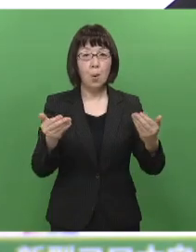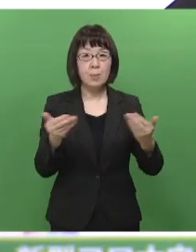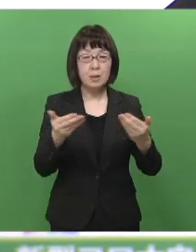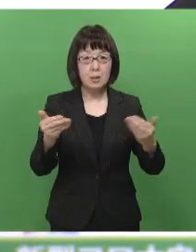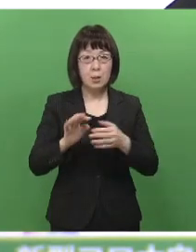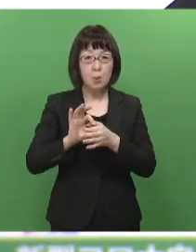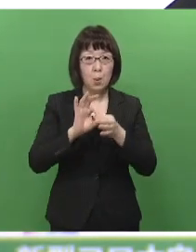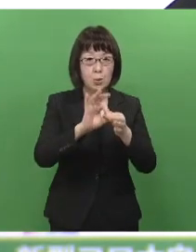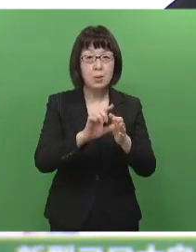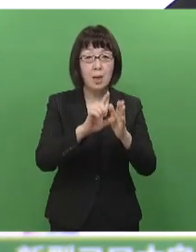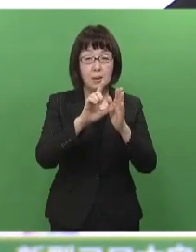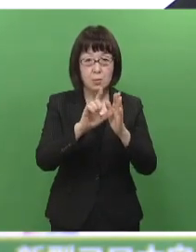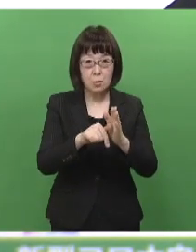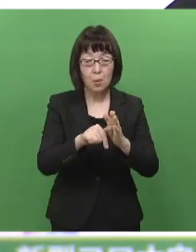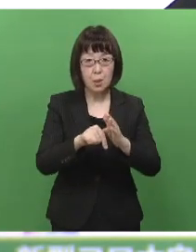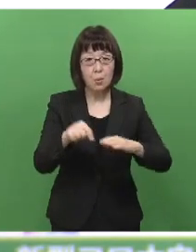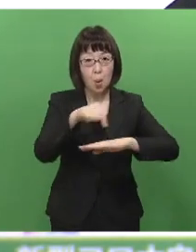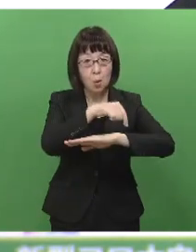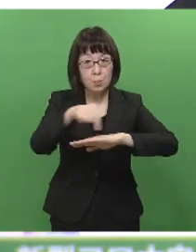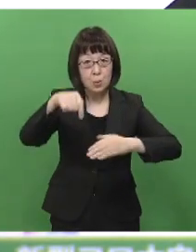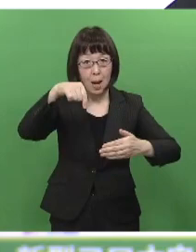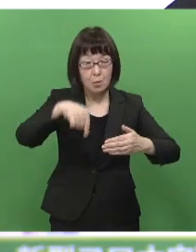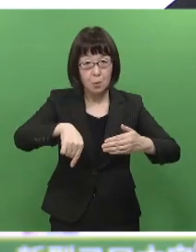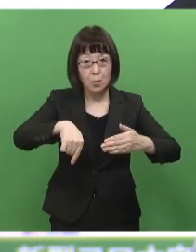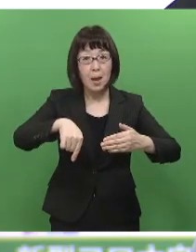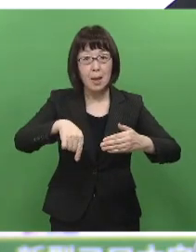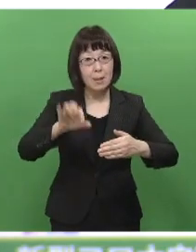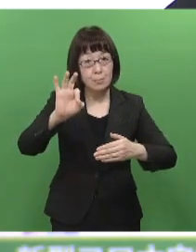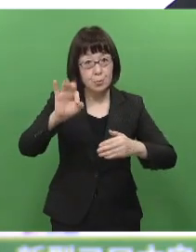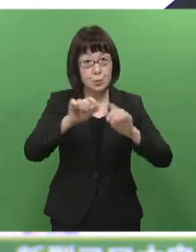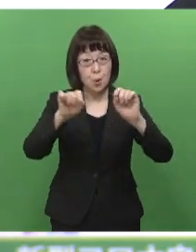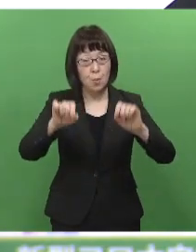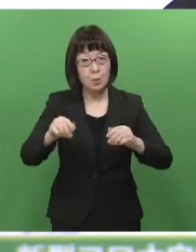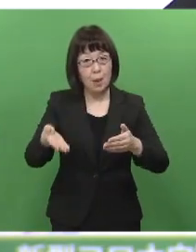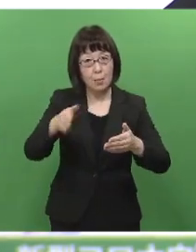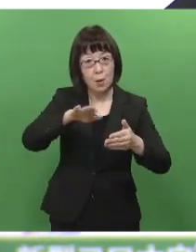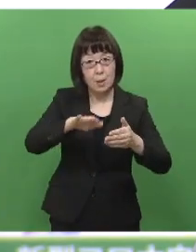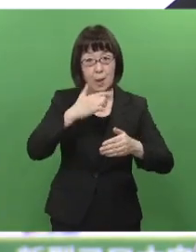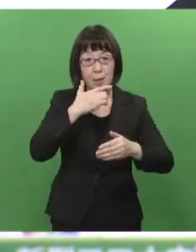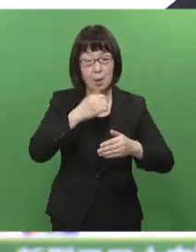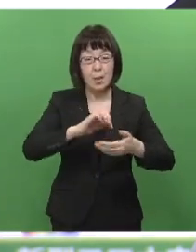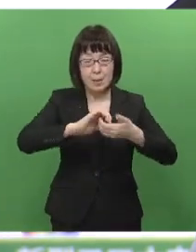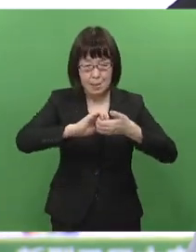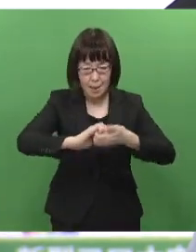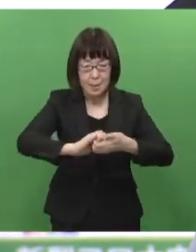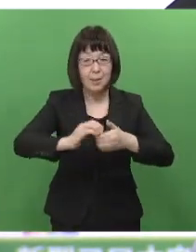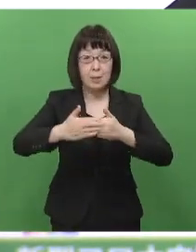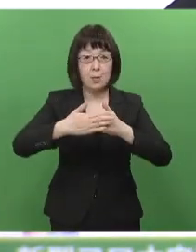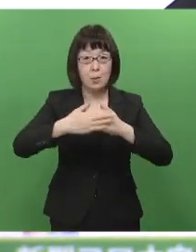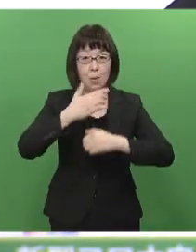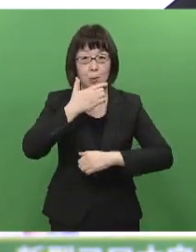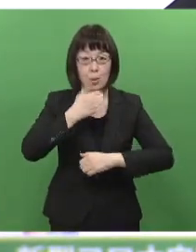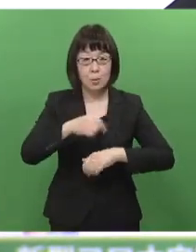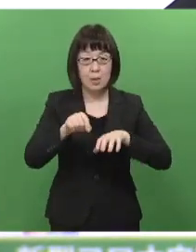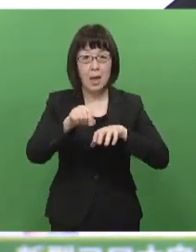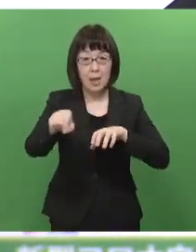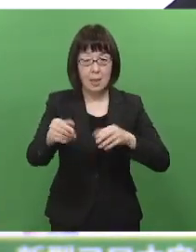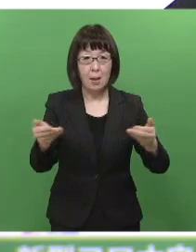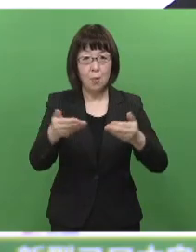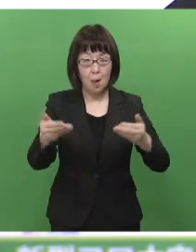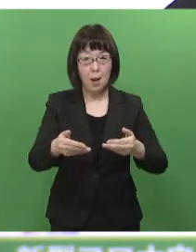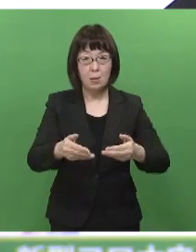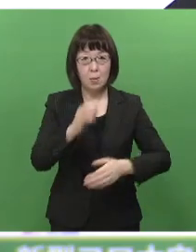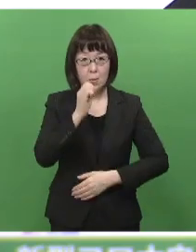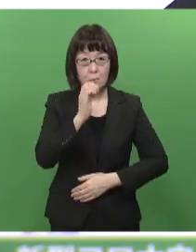けていくためのプランに生かしていただきたいということでございます。ぜひともご協力いただきたい。テレワークよろしくお願いします